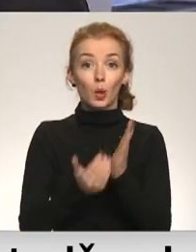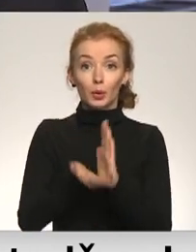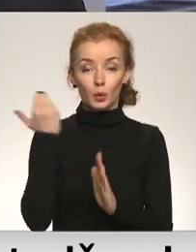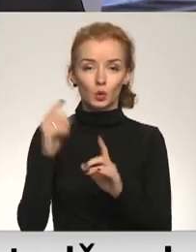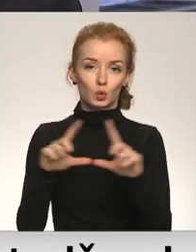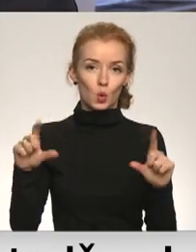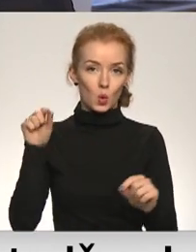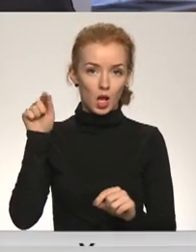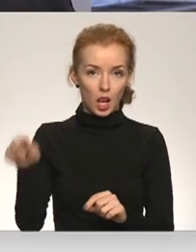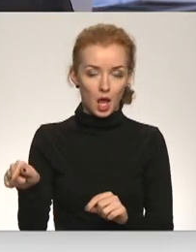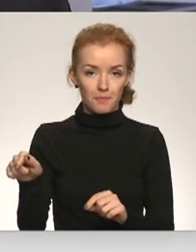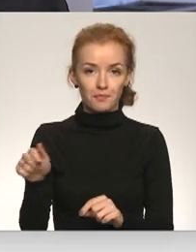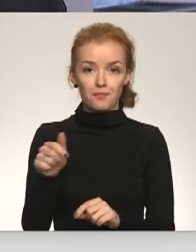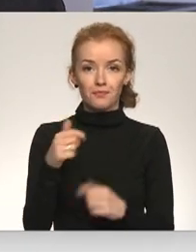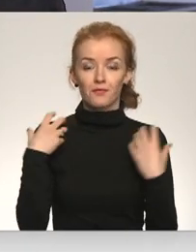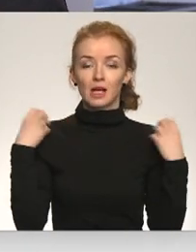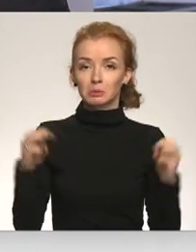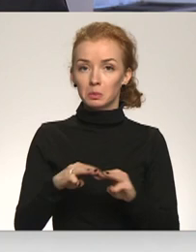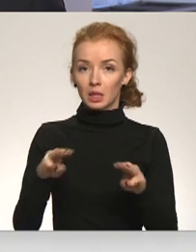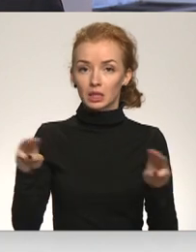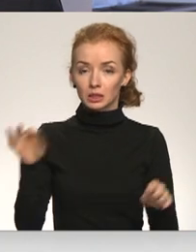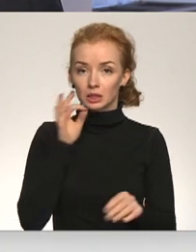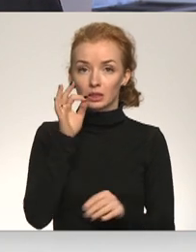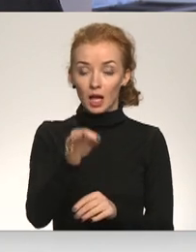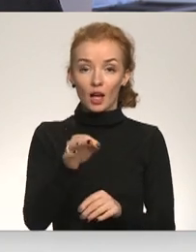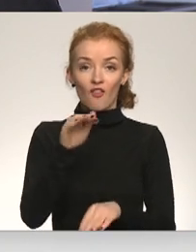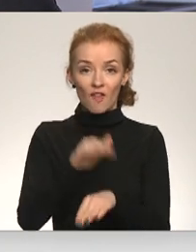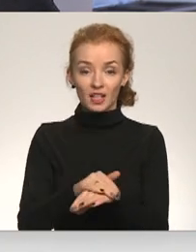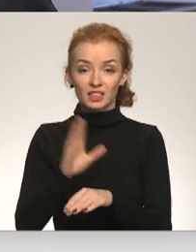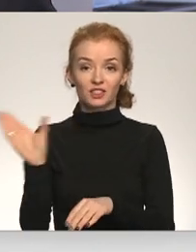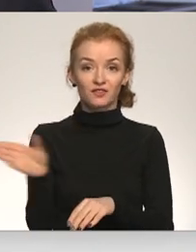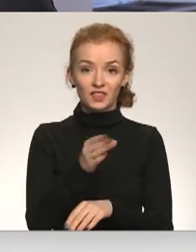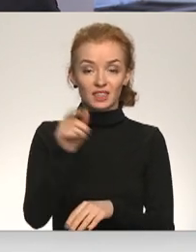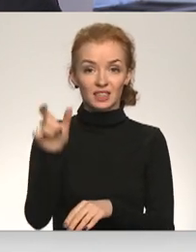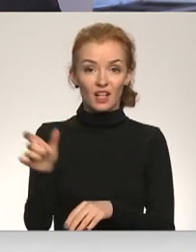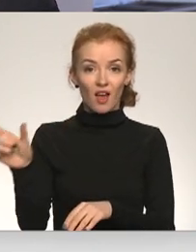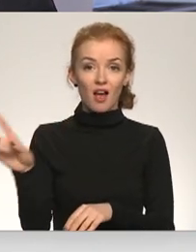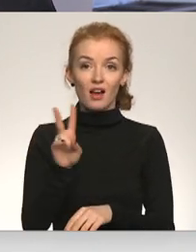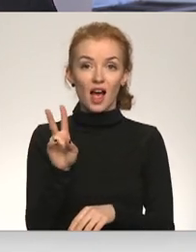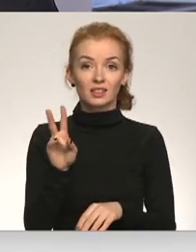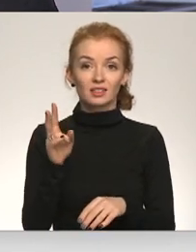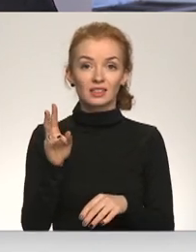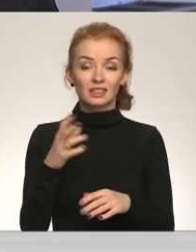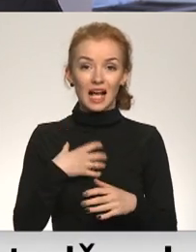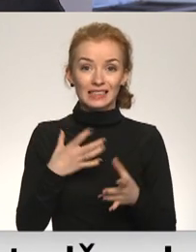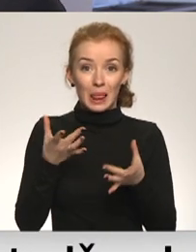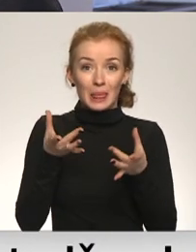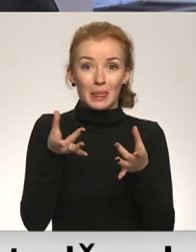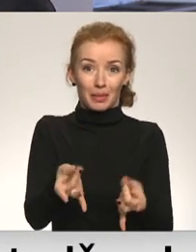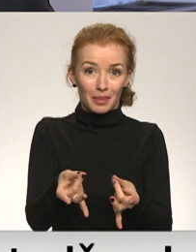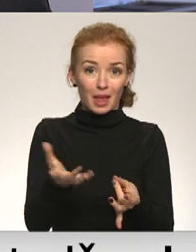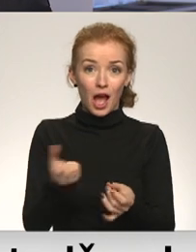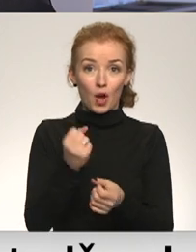Skolās faktiski visi cilvēki, kas varēja saslimt ar omikronu,